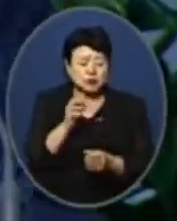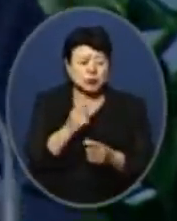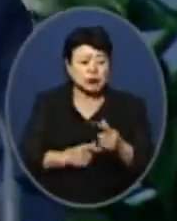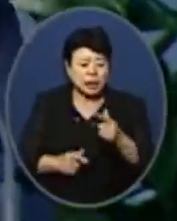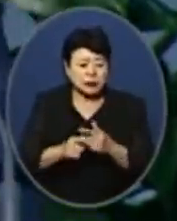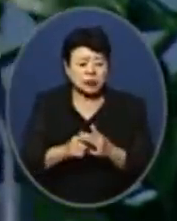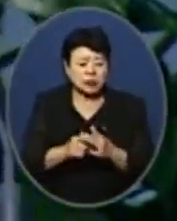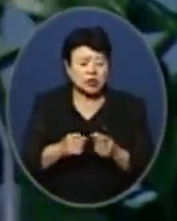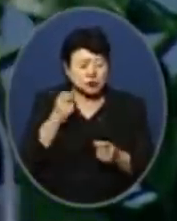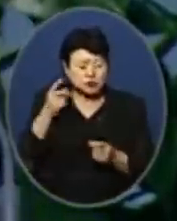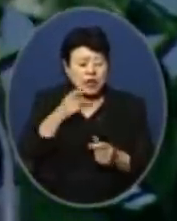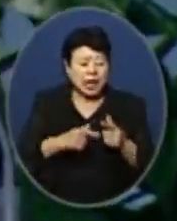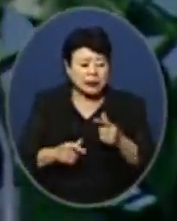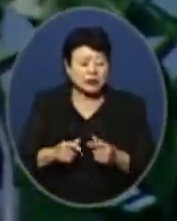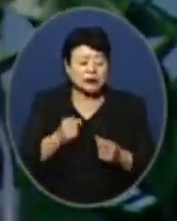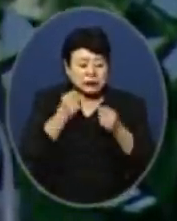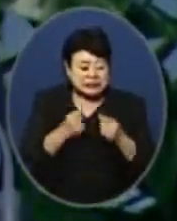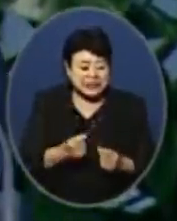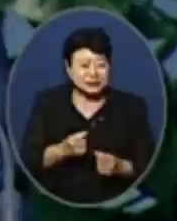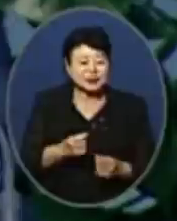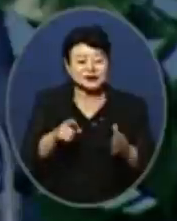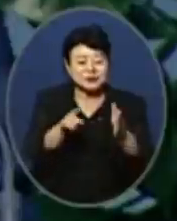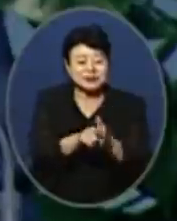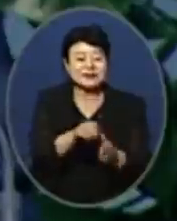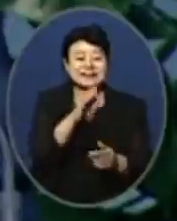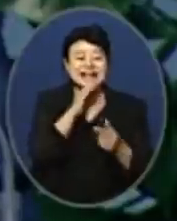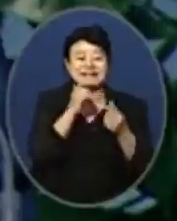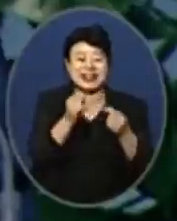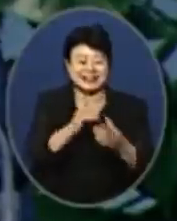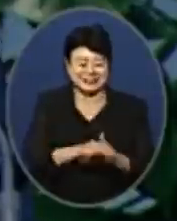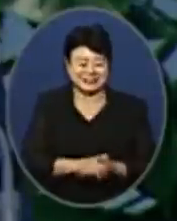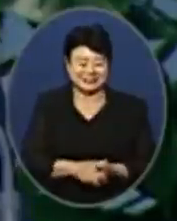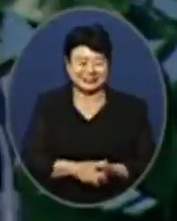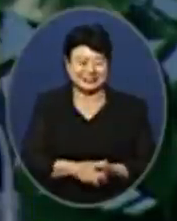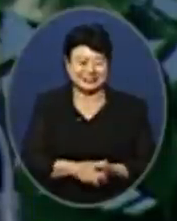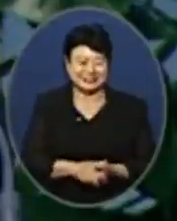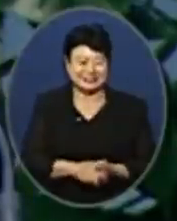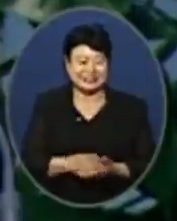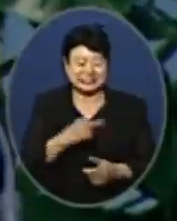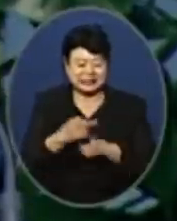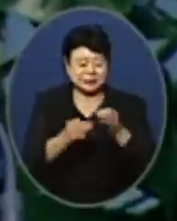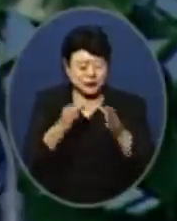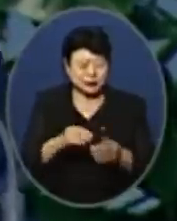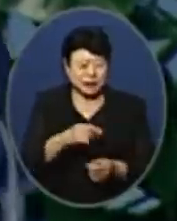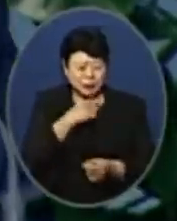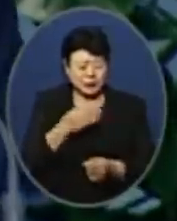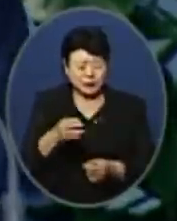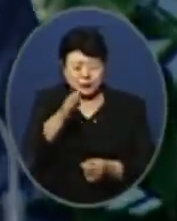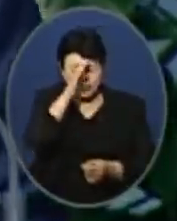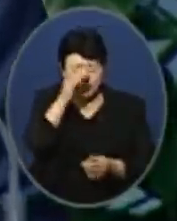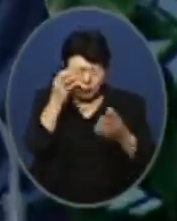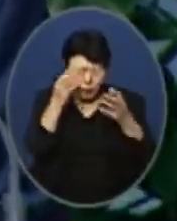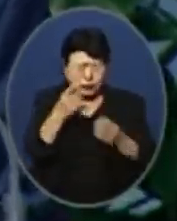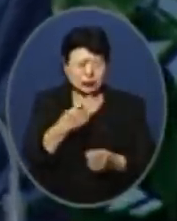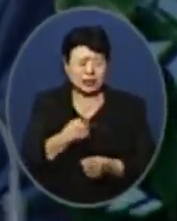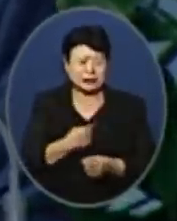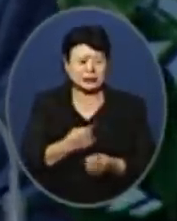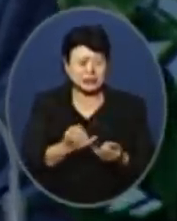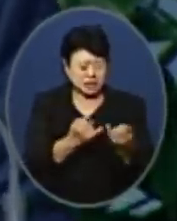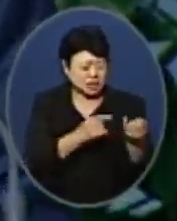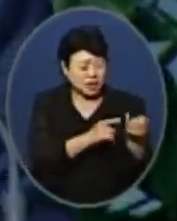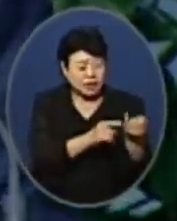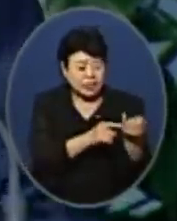루터보다 두 달을 더 사는 줄 믿으시면 아멘하시기 바랍니다. 12년 동안 혈루증에 고통을 앓던 한